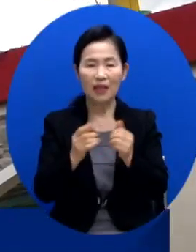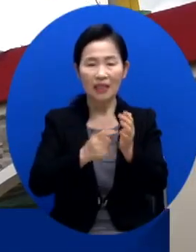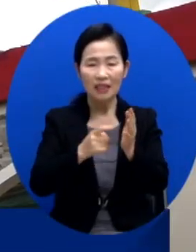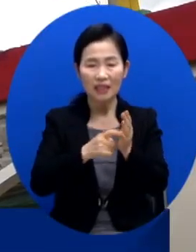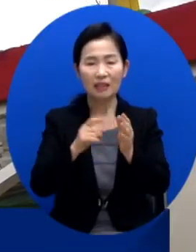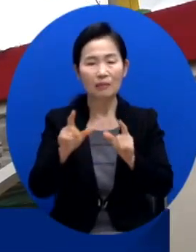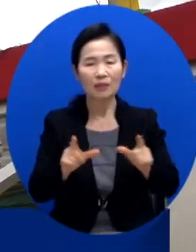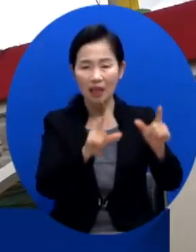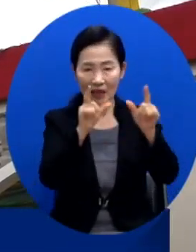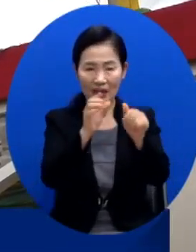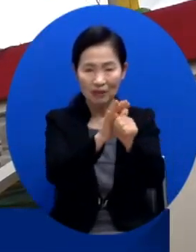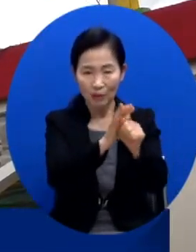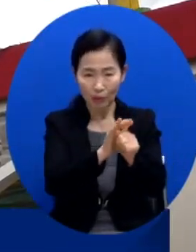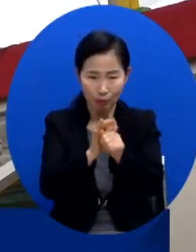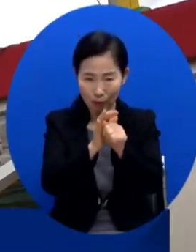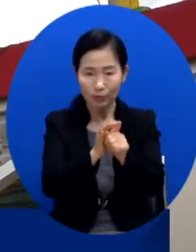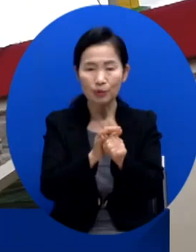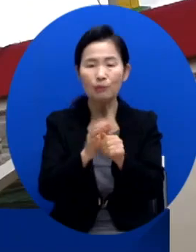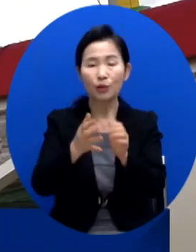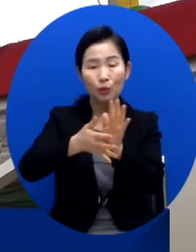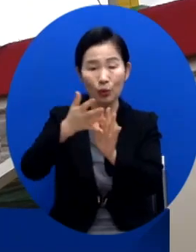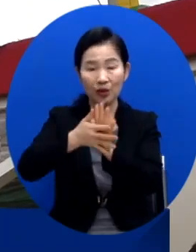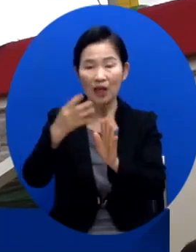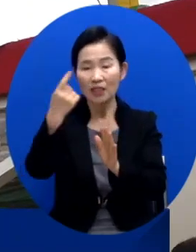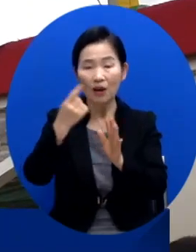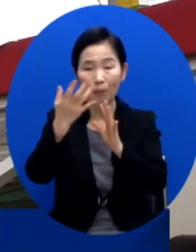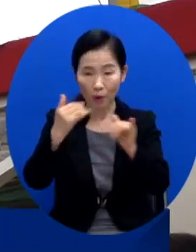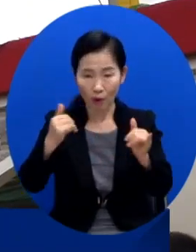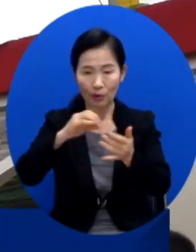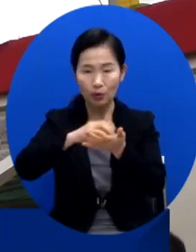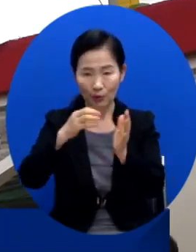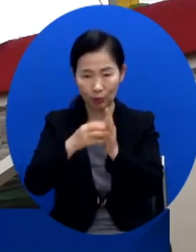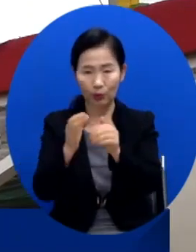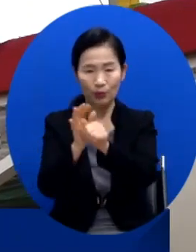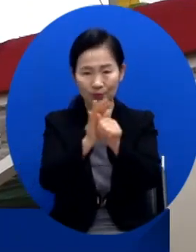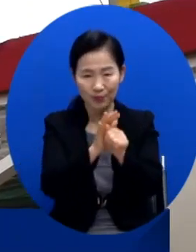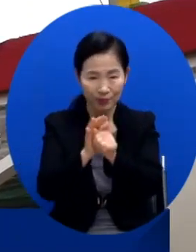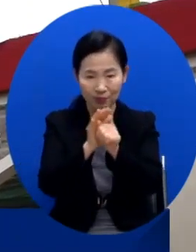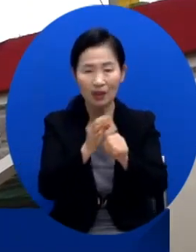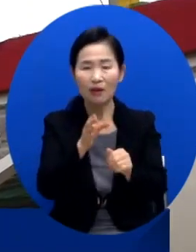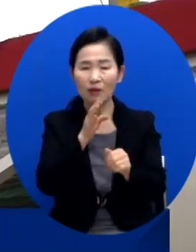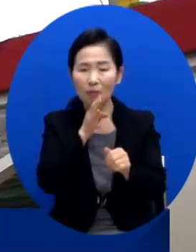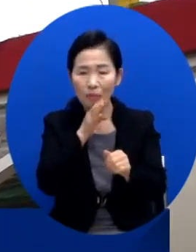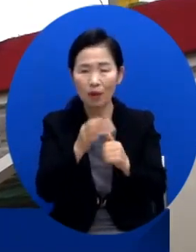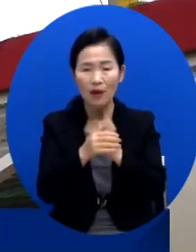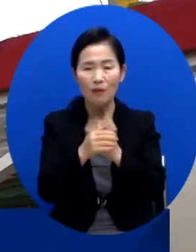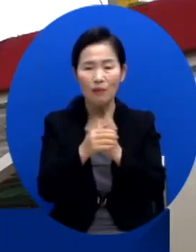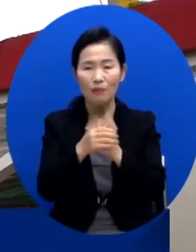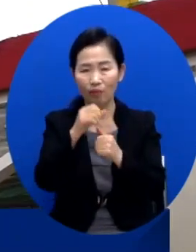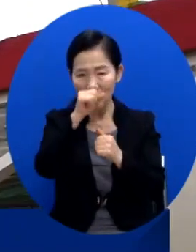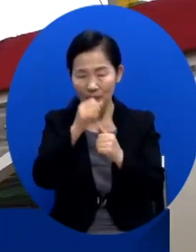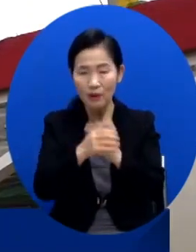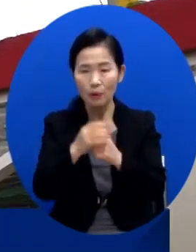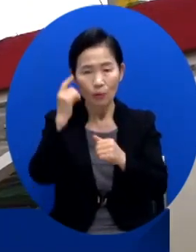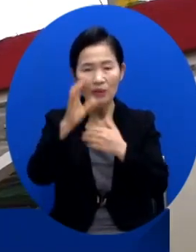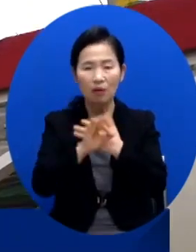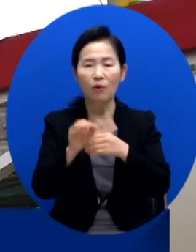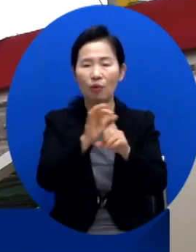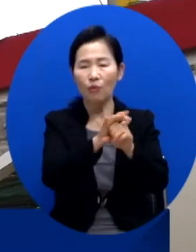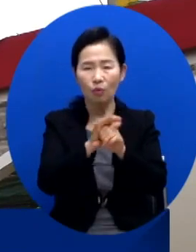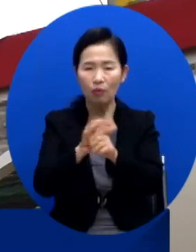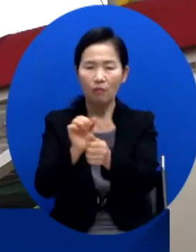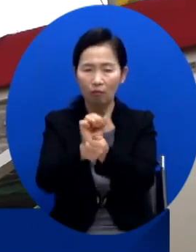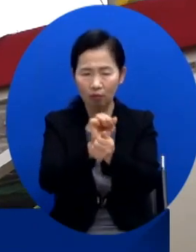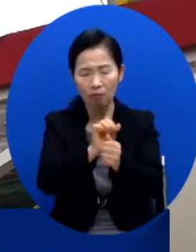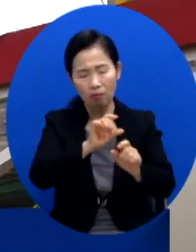city and this really means a lot to them because during the course of the pandemic They were not able to work because public transportation